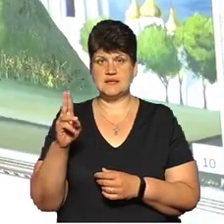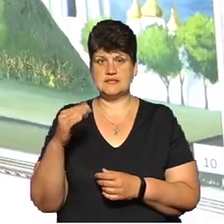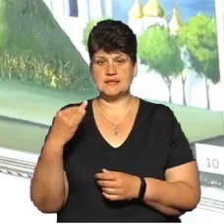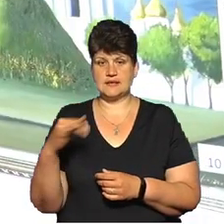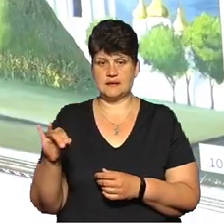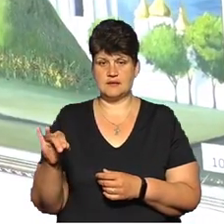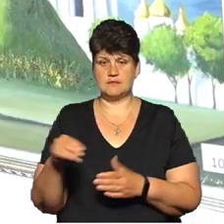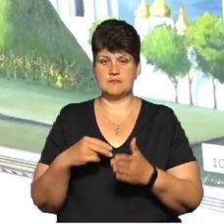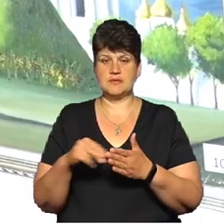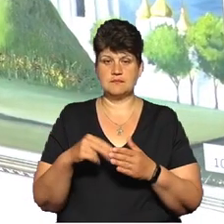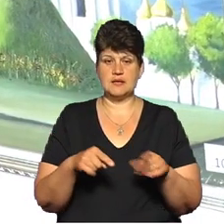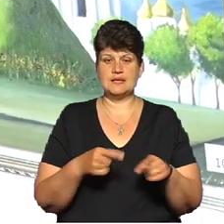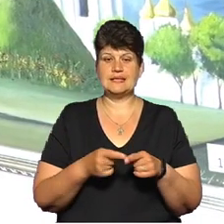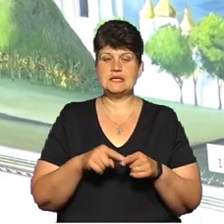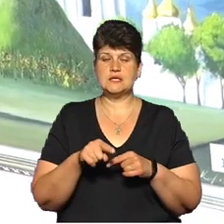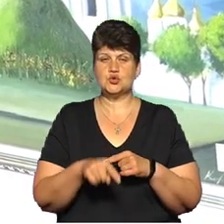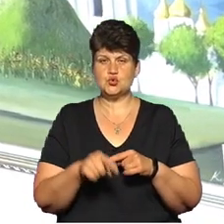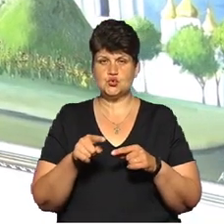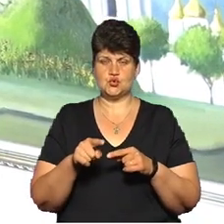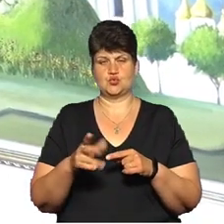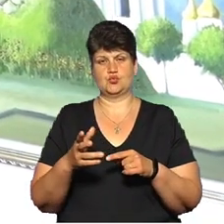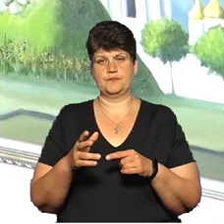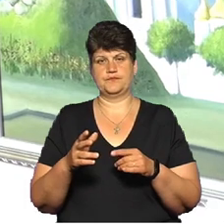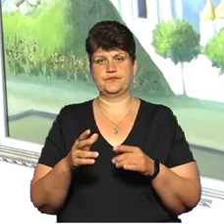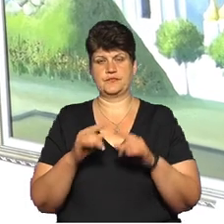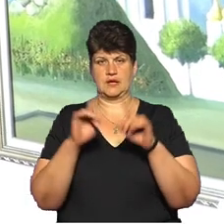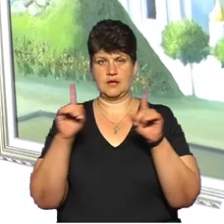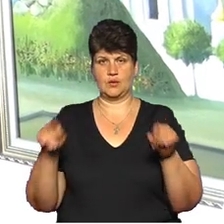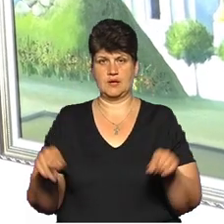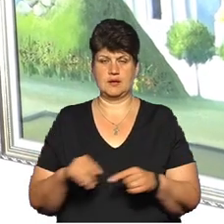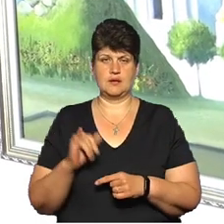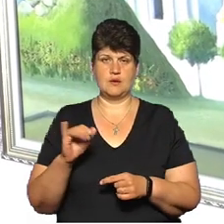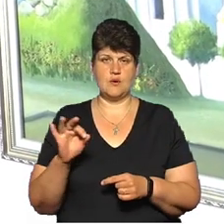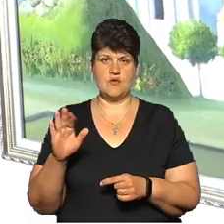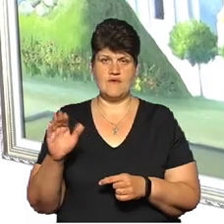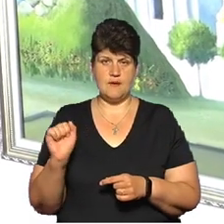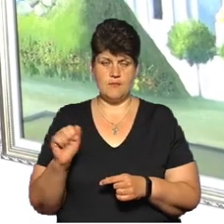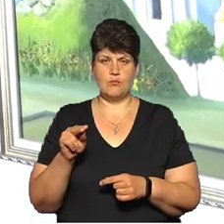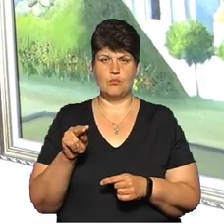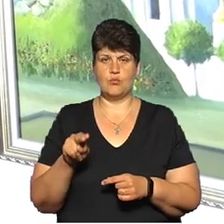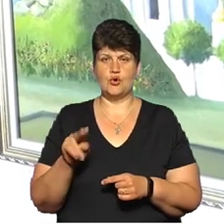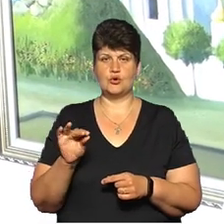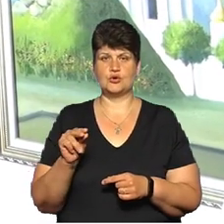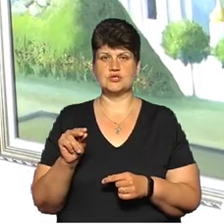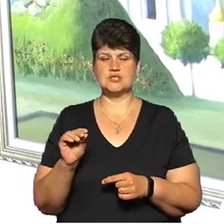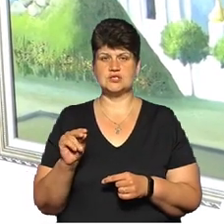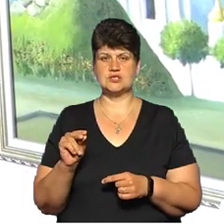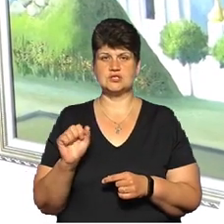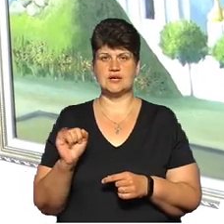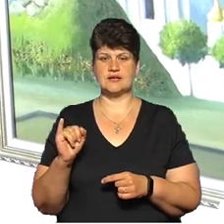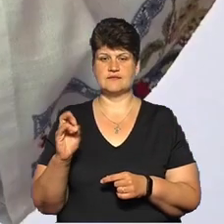Придбали оце ікону Іова Почаївського і ще от не міг прийти осторонь